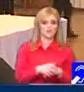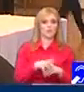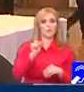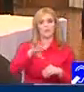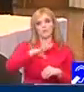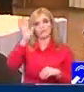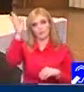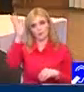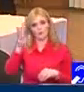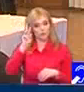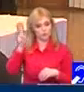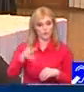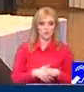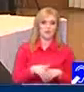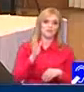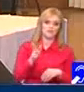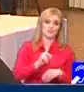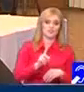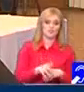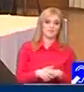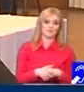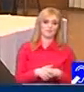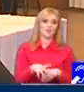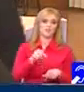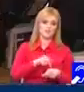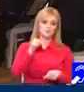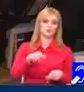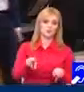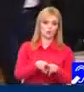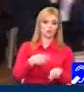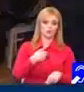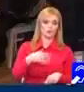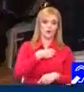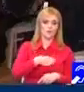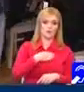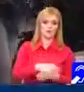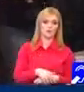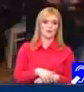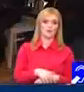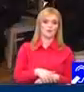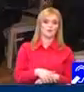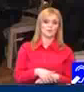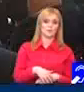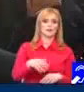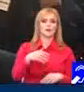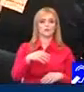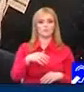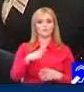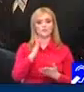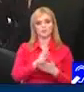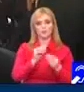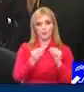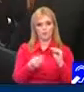pe viitor să fie ceva care să simțim și noi primarii. Multe servicii se centralizează în loc de descentralizare. Este